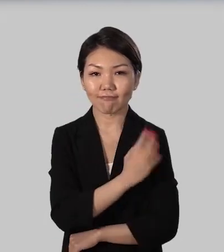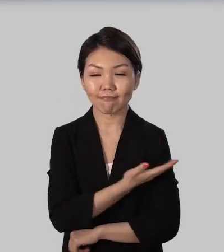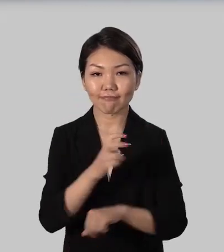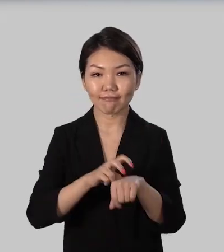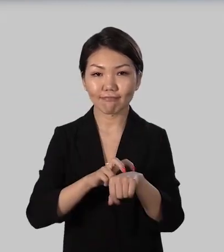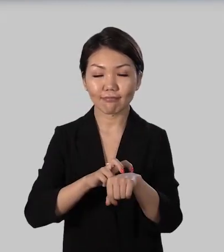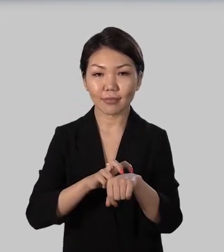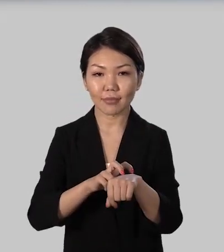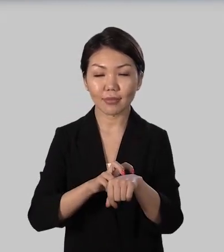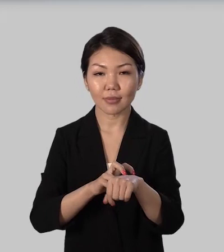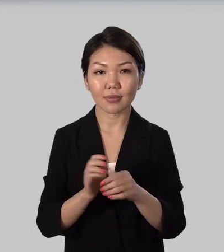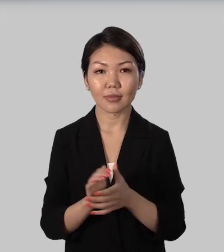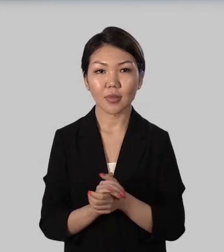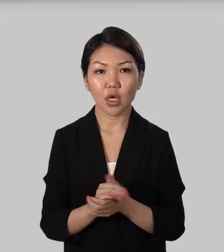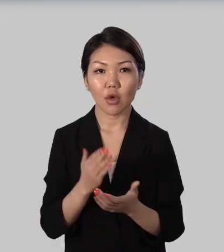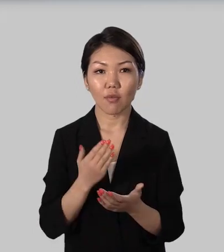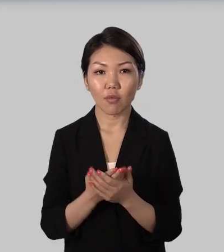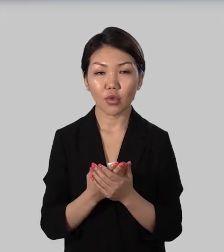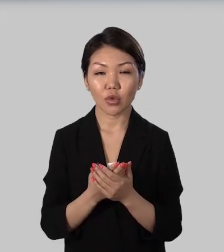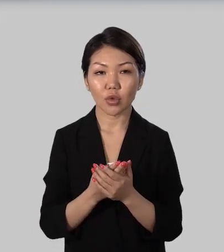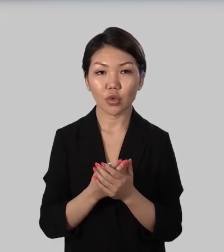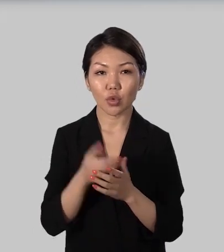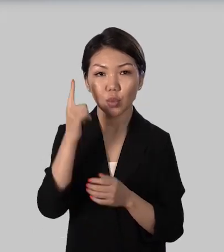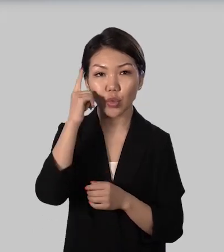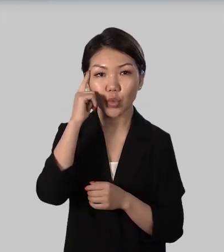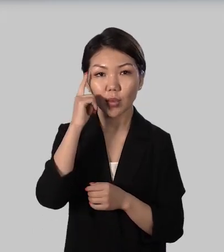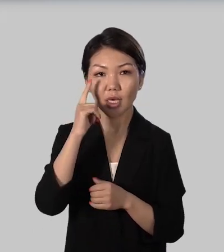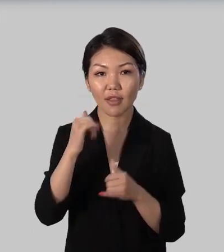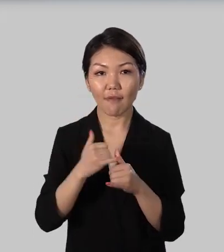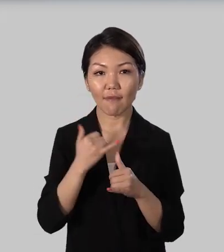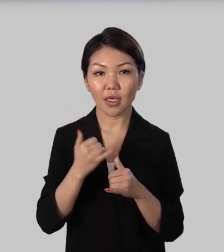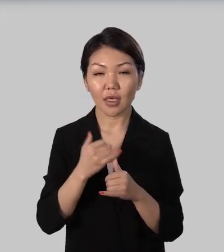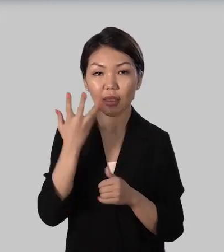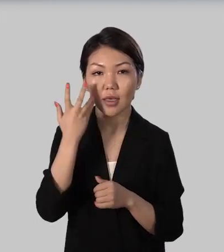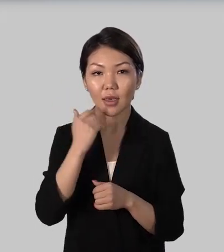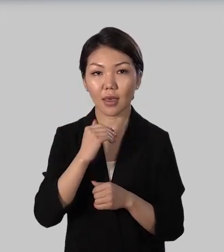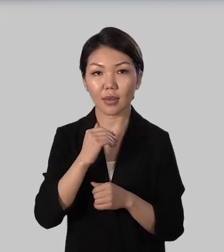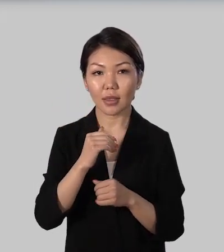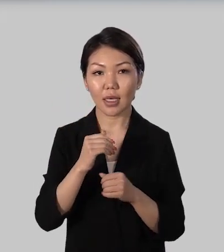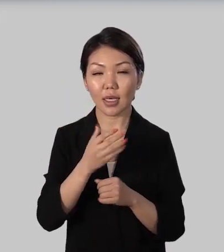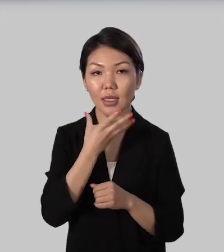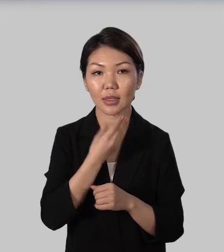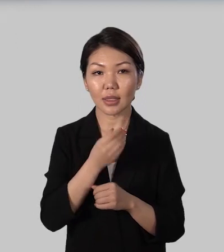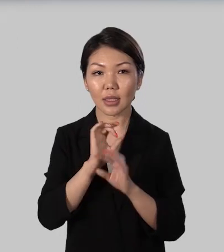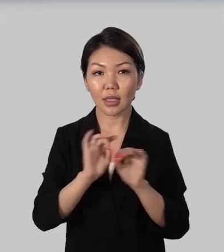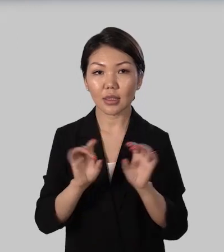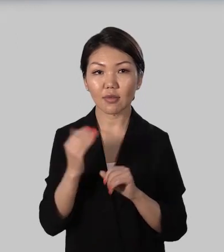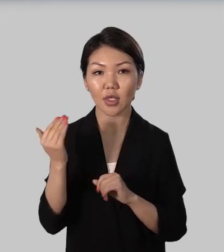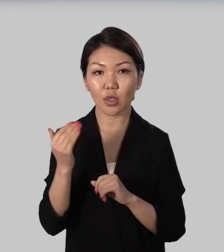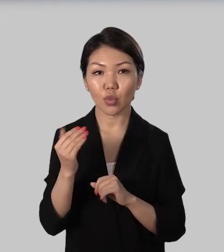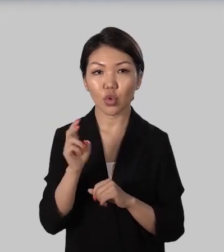когда дед рассказывает ему сказки мы рассмотрели вторую микро тему